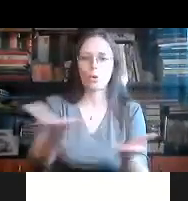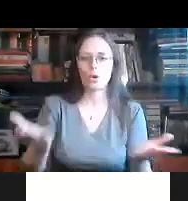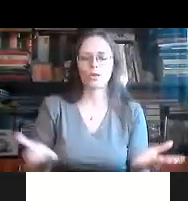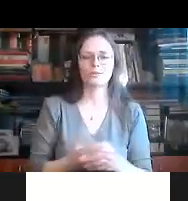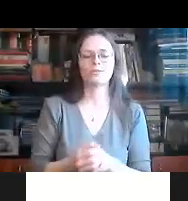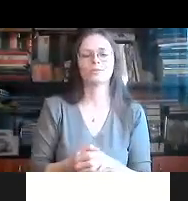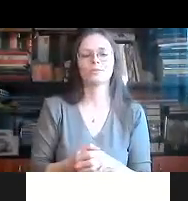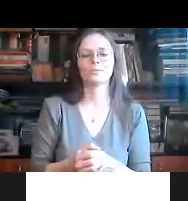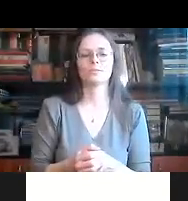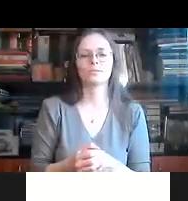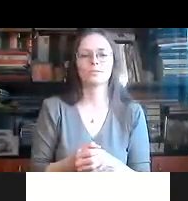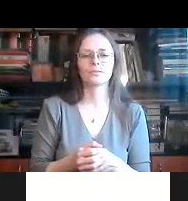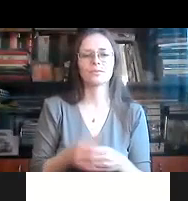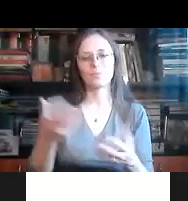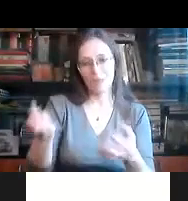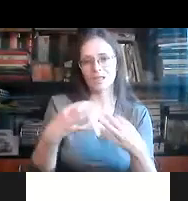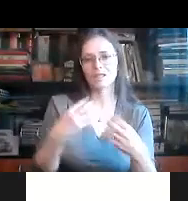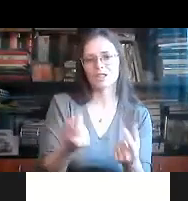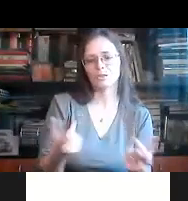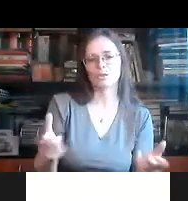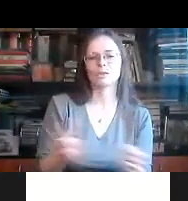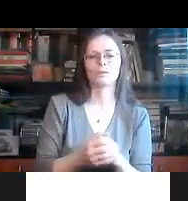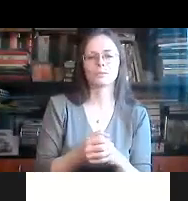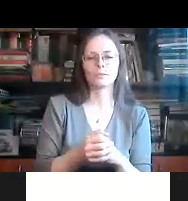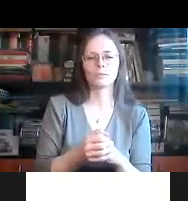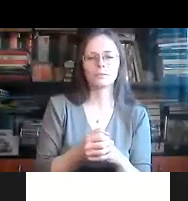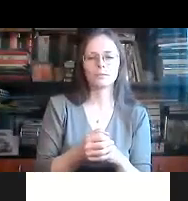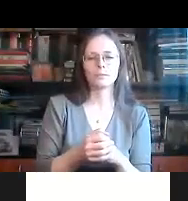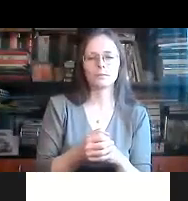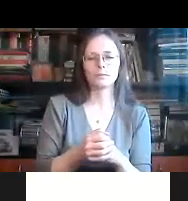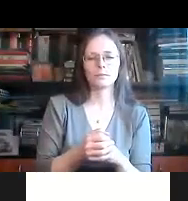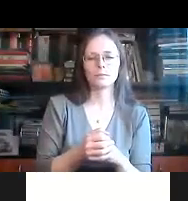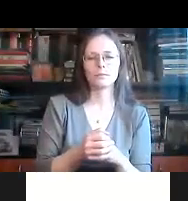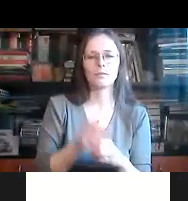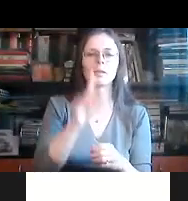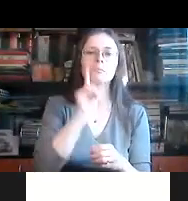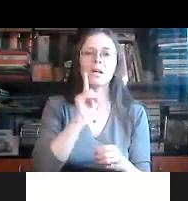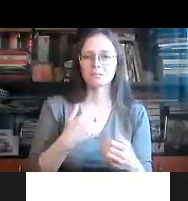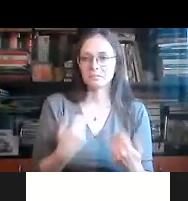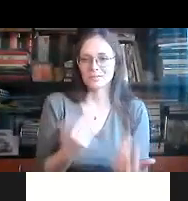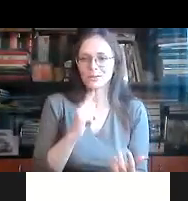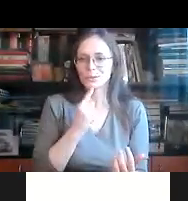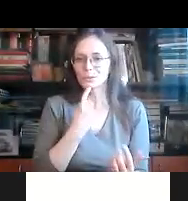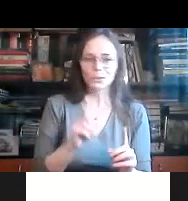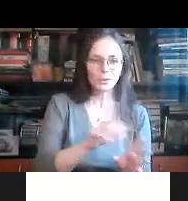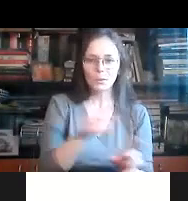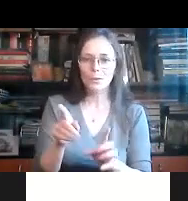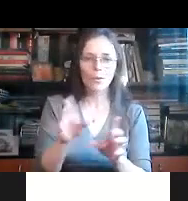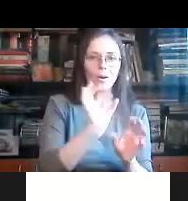потому что пока я понимаю, что перед нами вызовы, вызовы